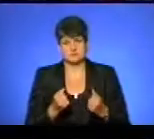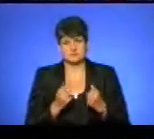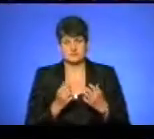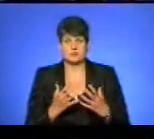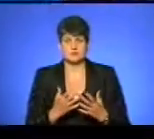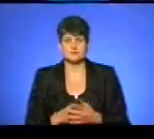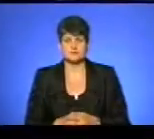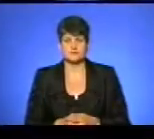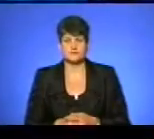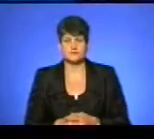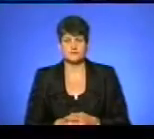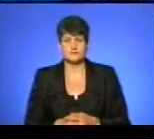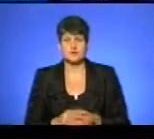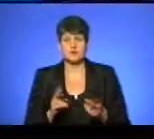Зустріч